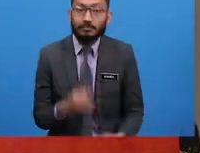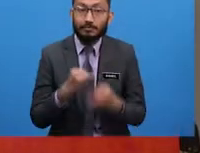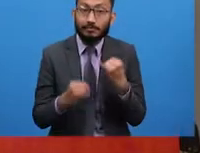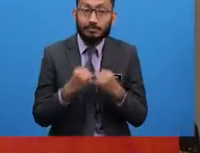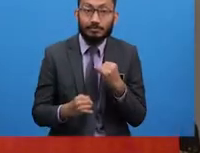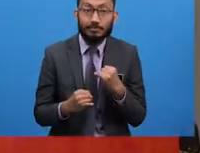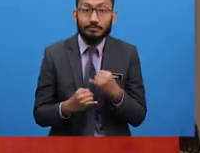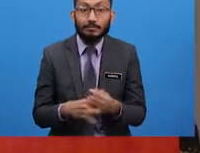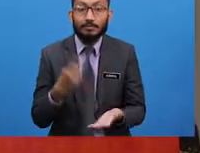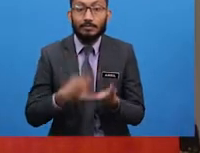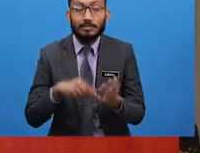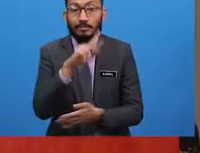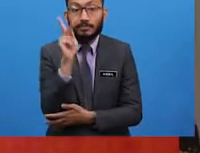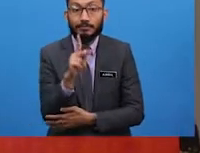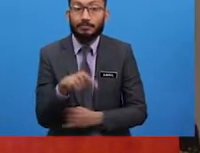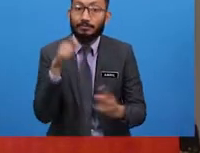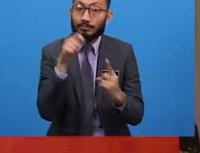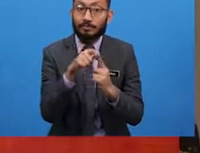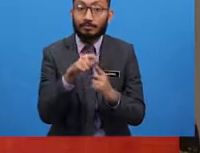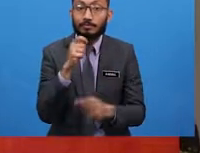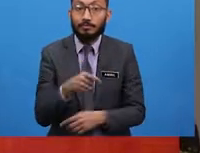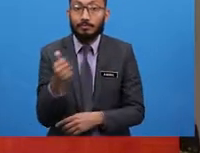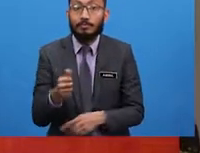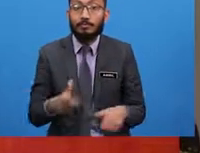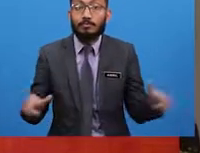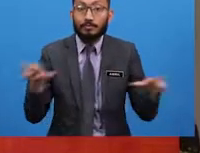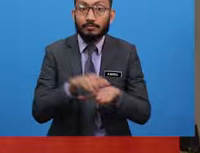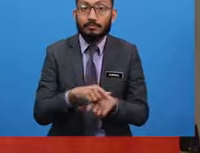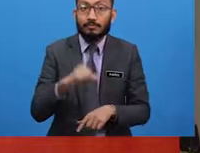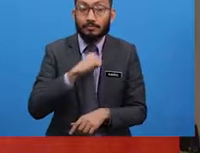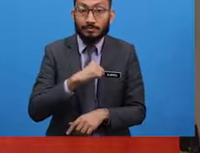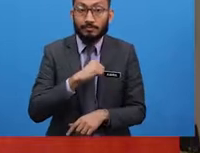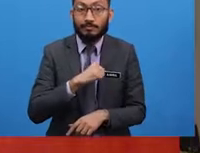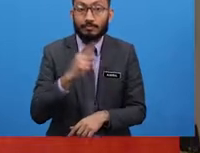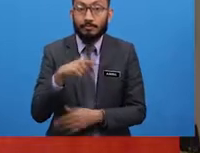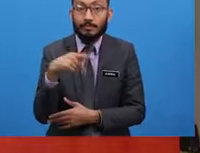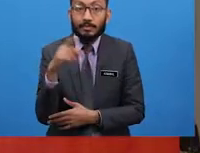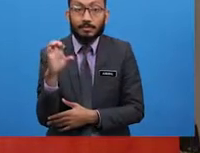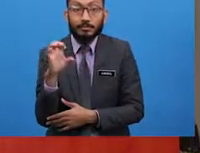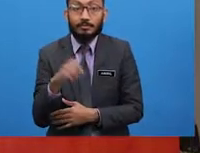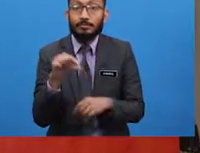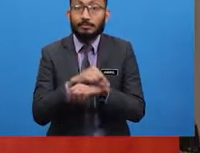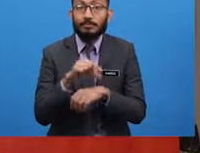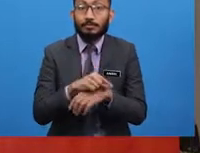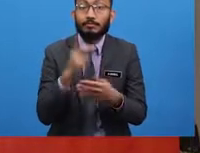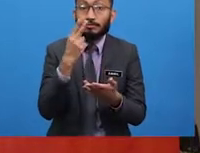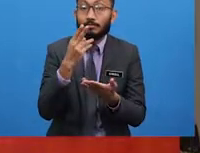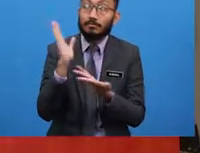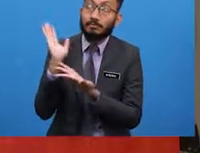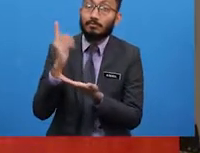Soalan yang terakhir, apakah tujuan peralatan pelindungan diri PPE